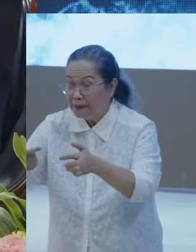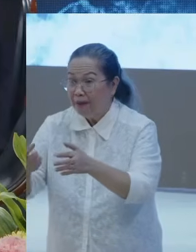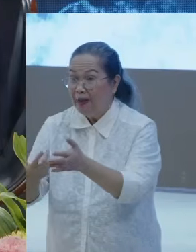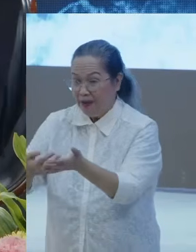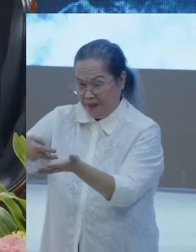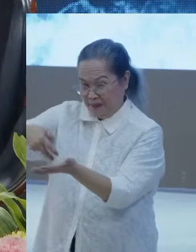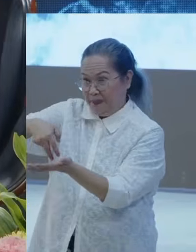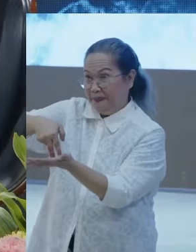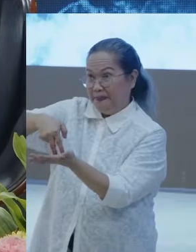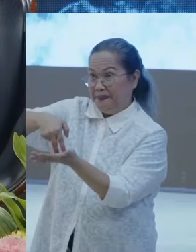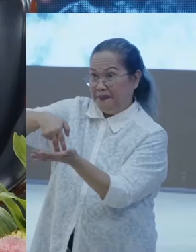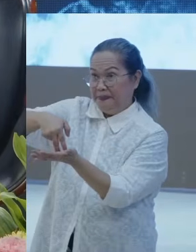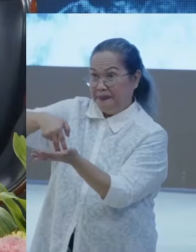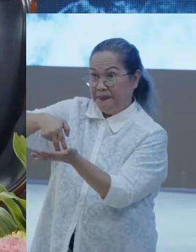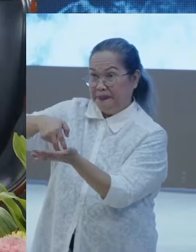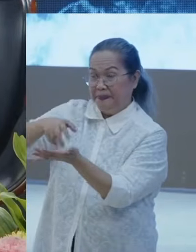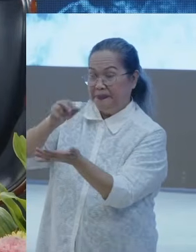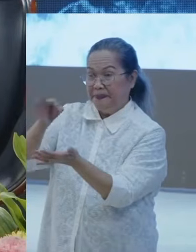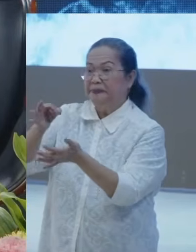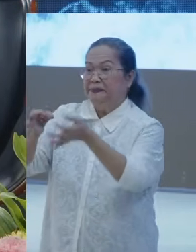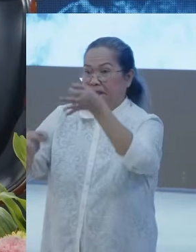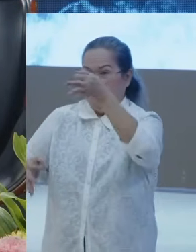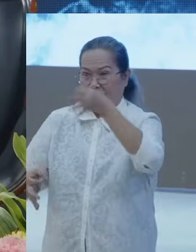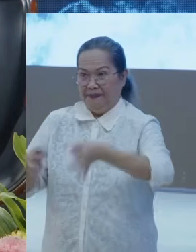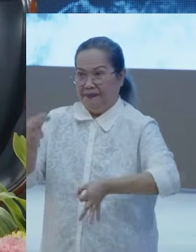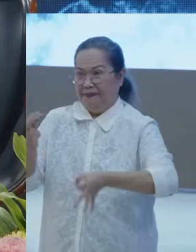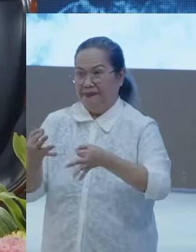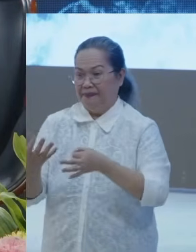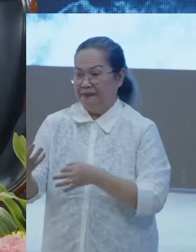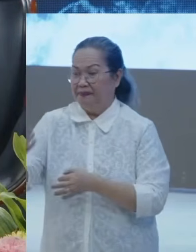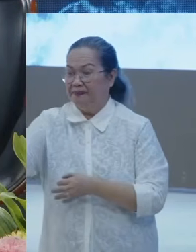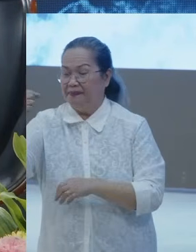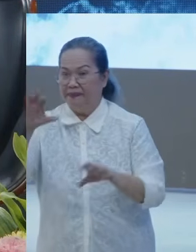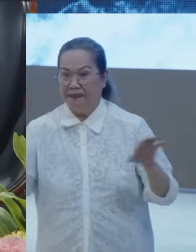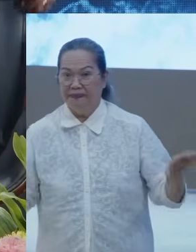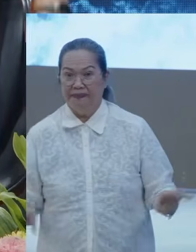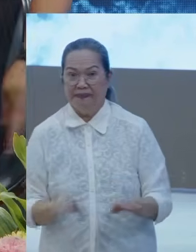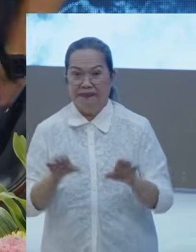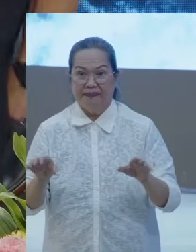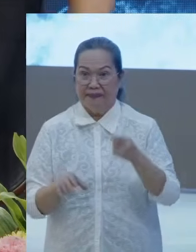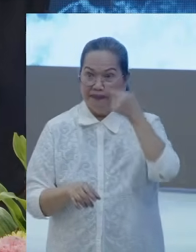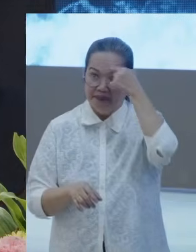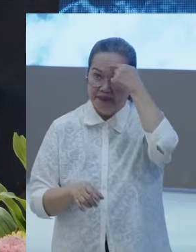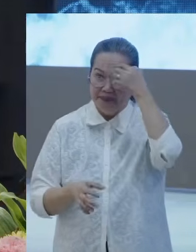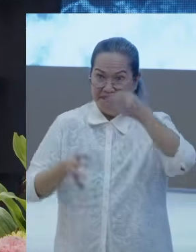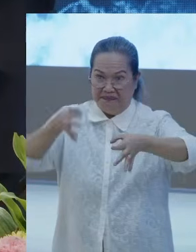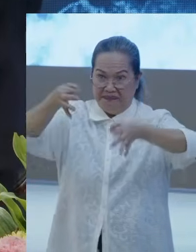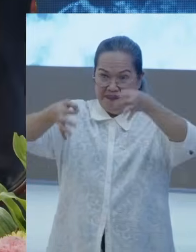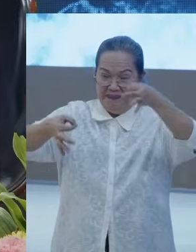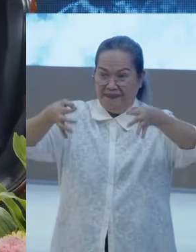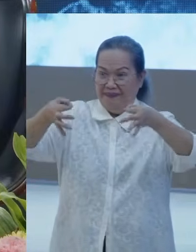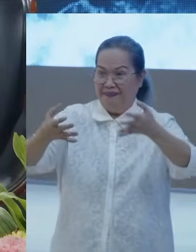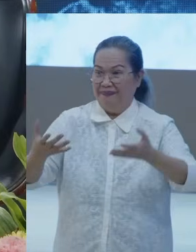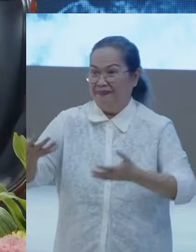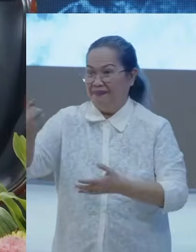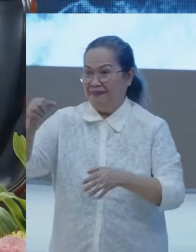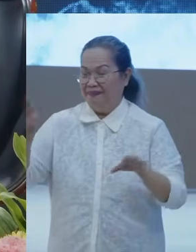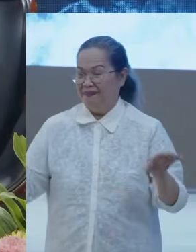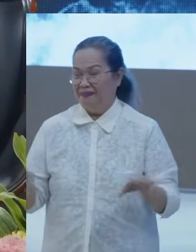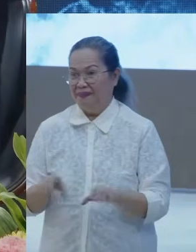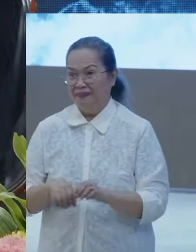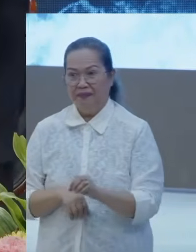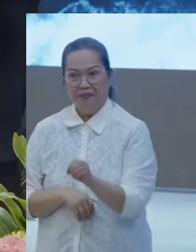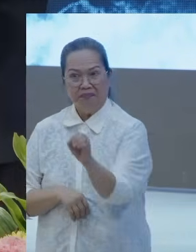resurrected at sila ay lilitisin ayon sa kanilang mga gawa. At dahil sila ay lilitisin ayon sa kanilang mga gawa,